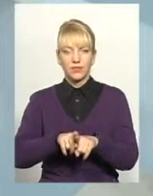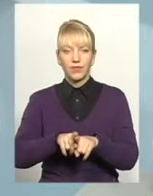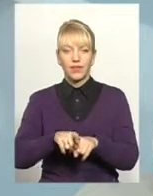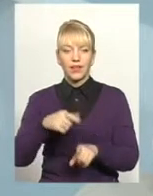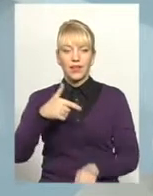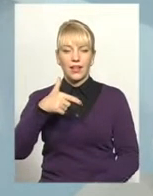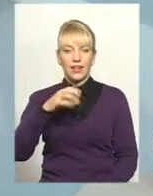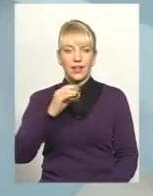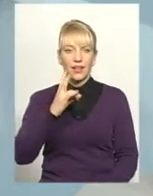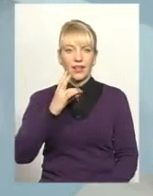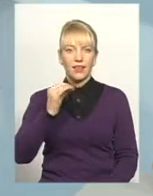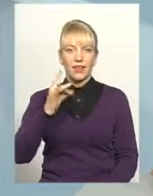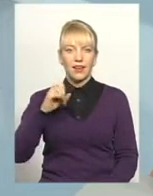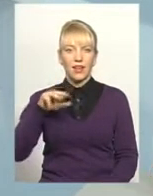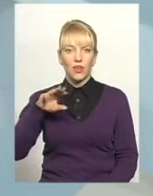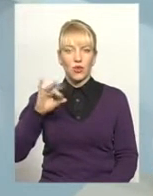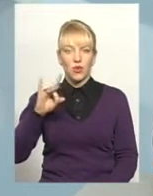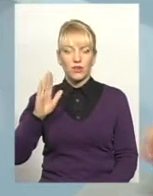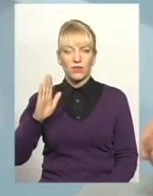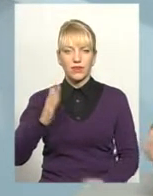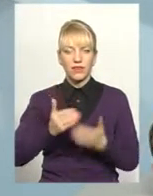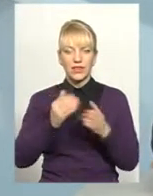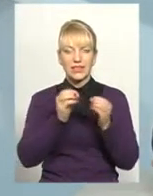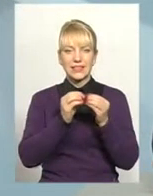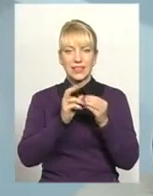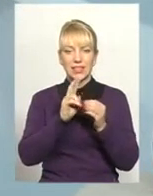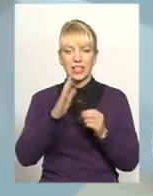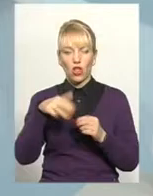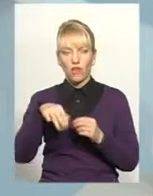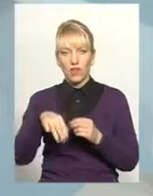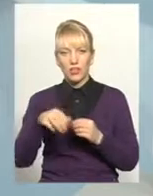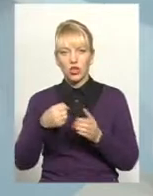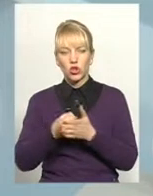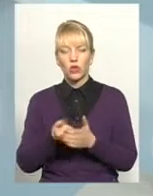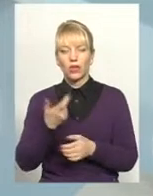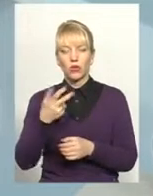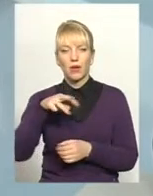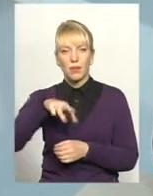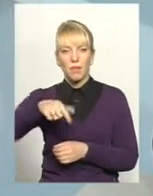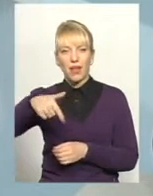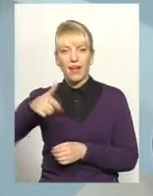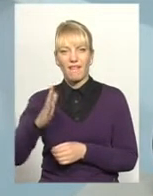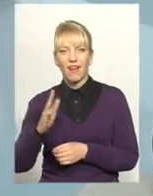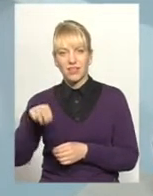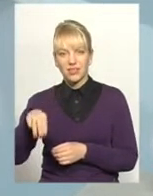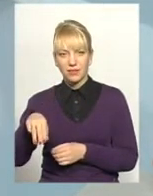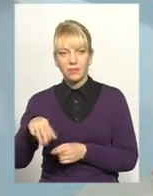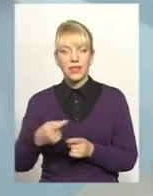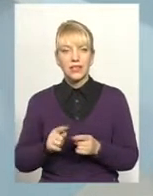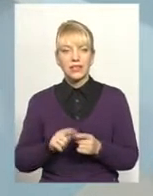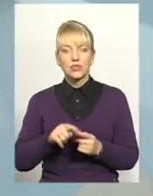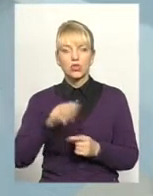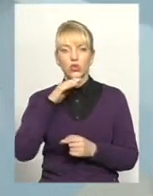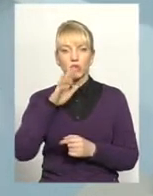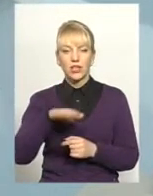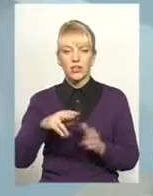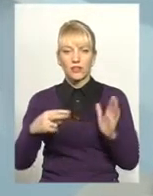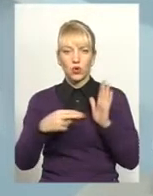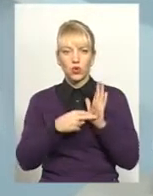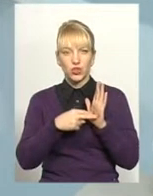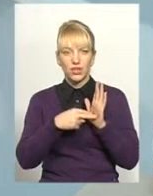генераторів. Значить, від 10 кВт і до кількох мегаватт його достатньо включити в